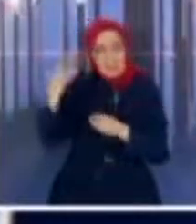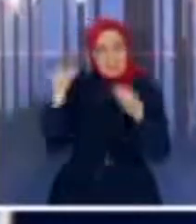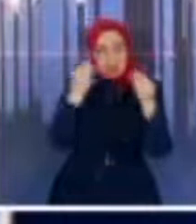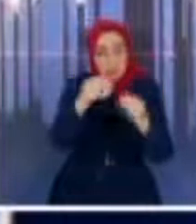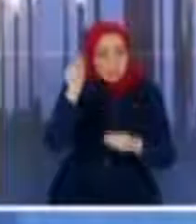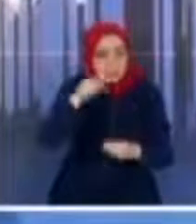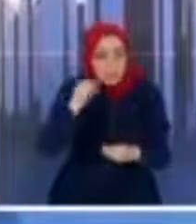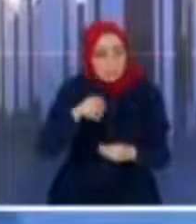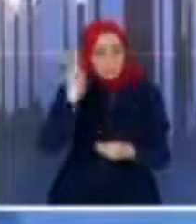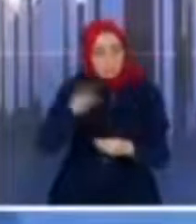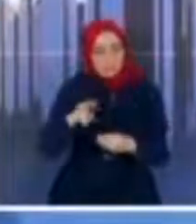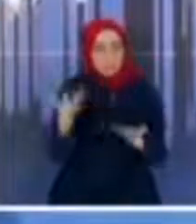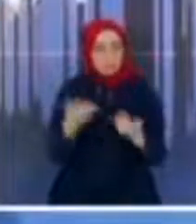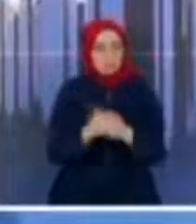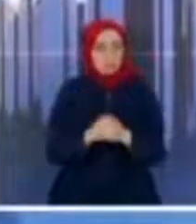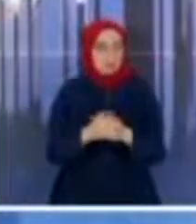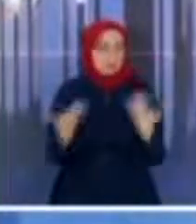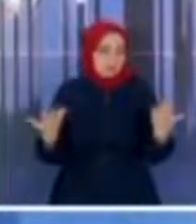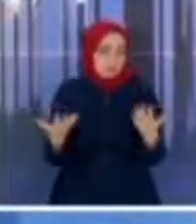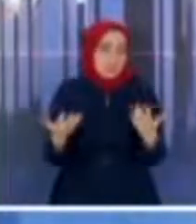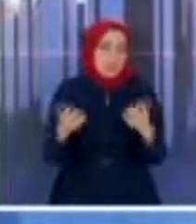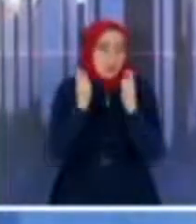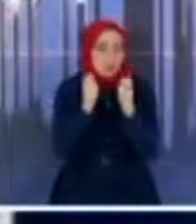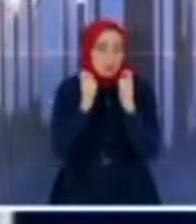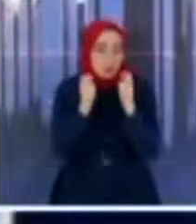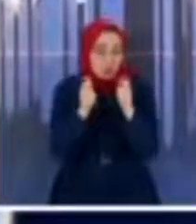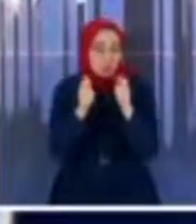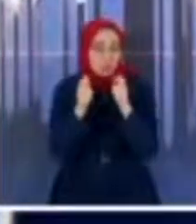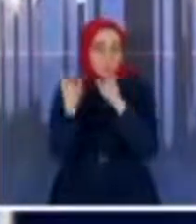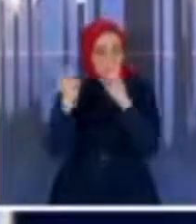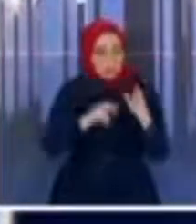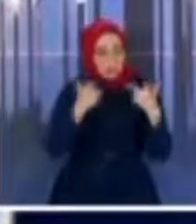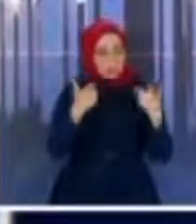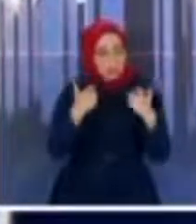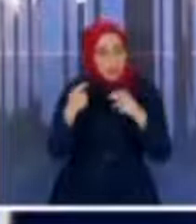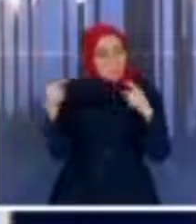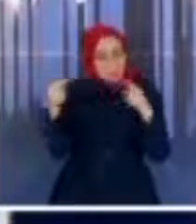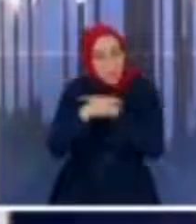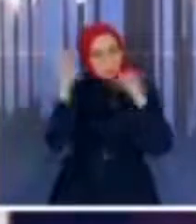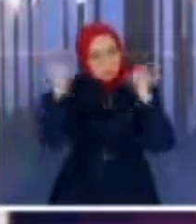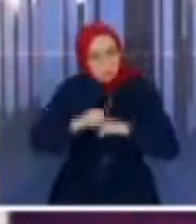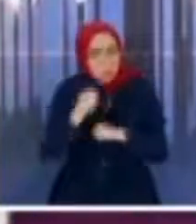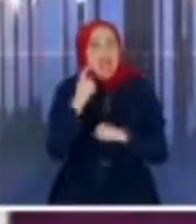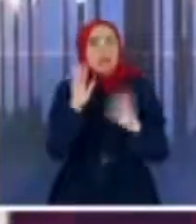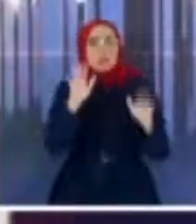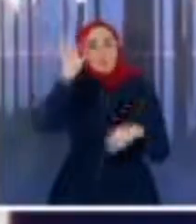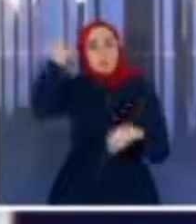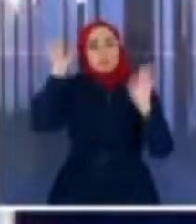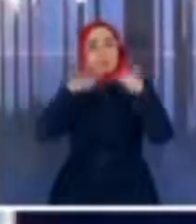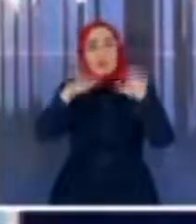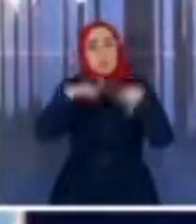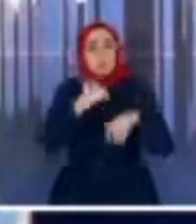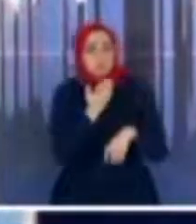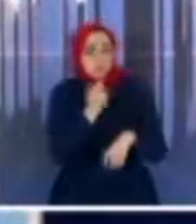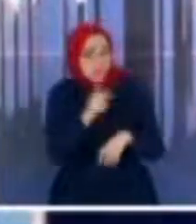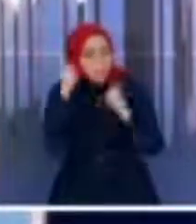وتطفو للسطح حتى يرجع لنا شويه امل حتى نفهموا انه راهو لا بالعكس مش الصوره راهي سوداء كلها لا فما برشا شباب قاعد يعمل في